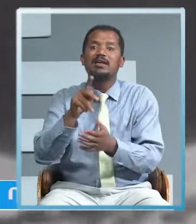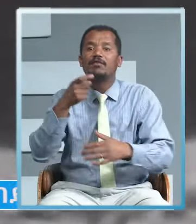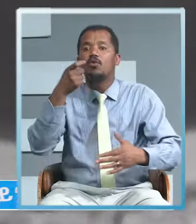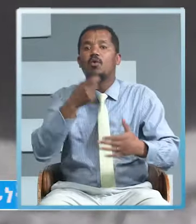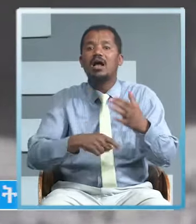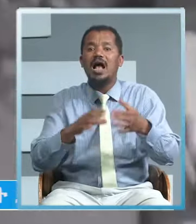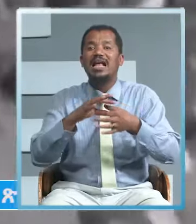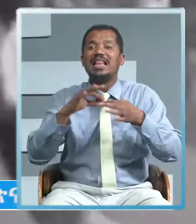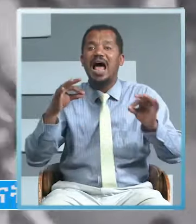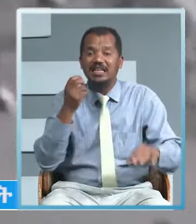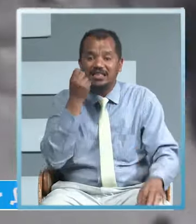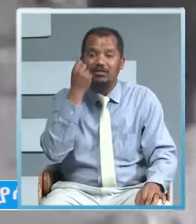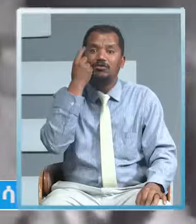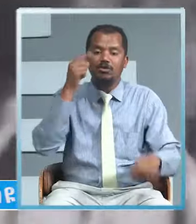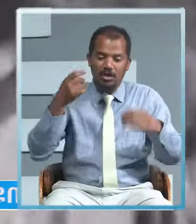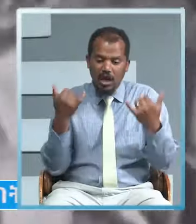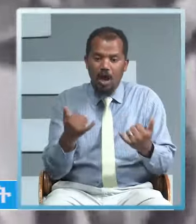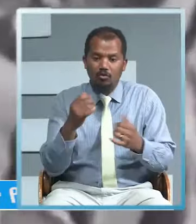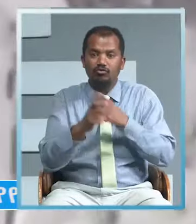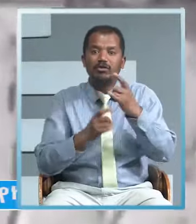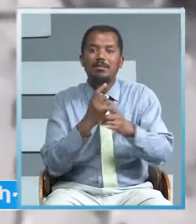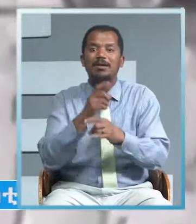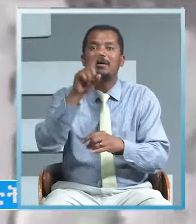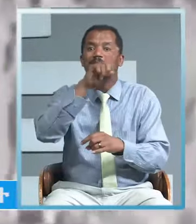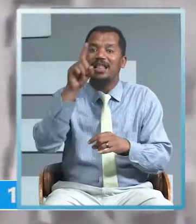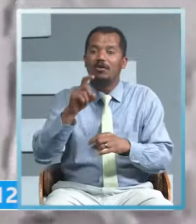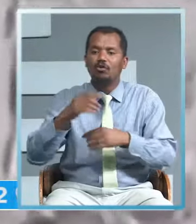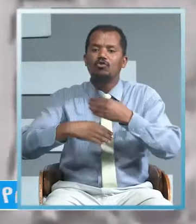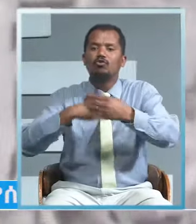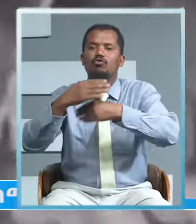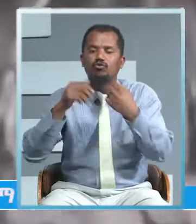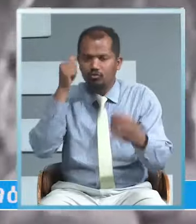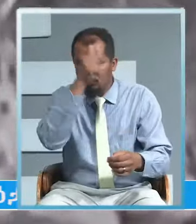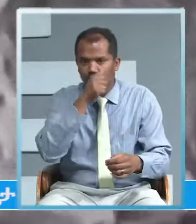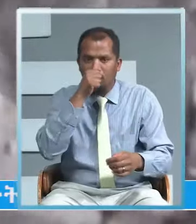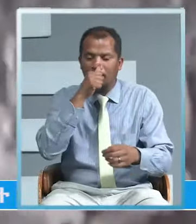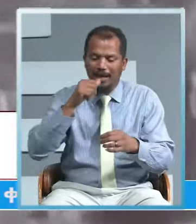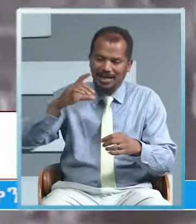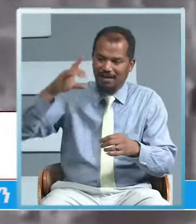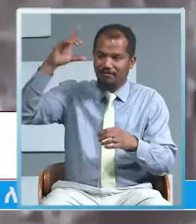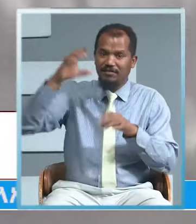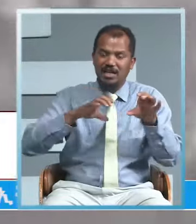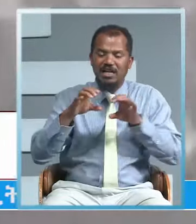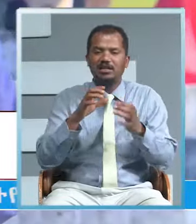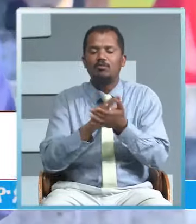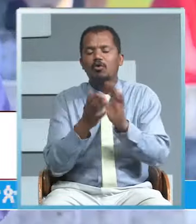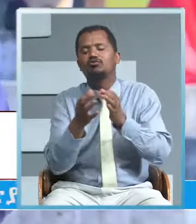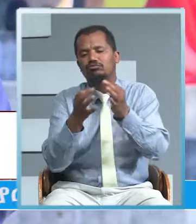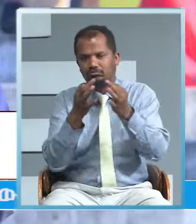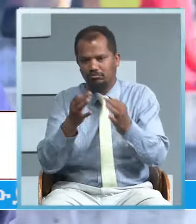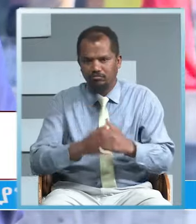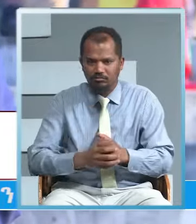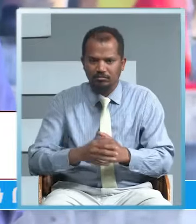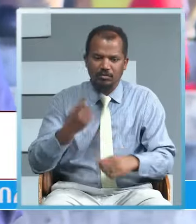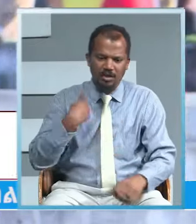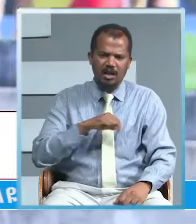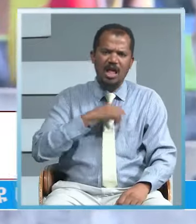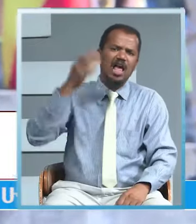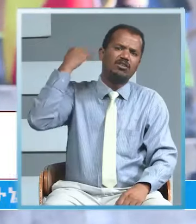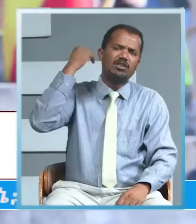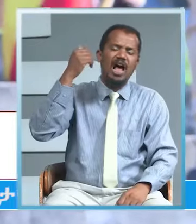ዋጋን ከታሪክ ተረድቶ የአሁኑ ዘመን በሚጠይቀው ዘርፍ ትውልዱ ኢትዮጵያን ከፍ እንዲያደርግ መሆኑንም ገልጸዋል። እኛ